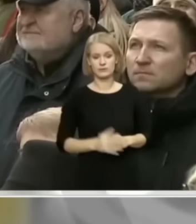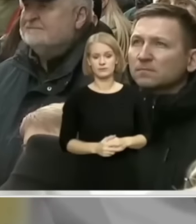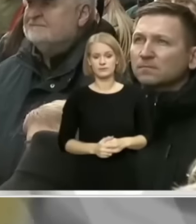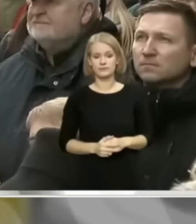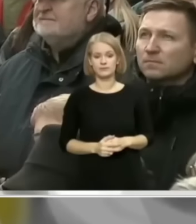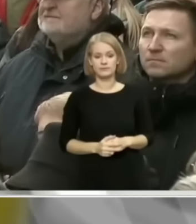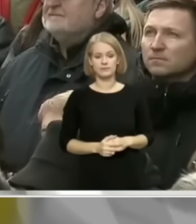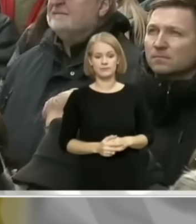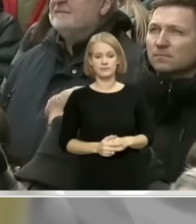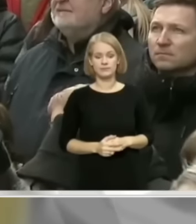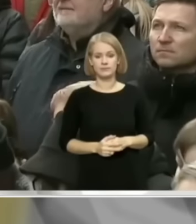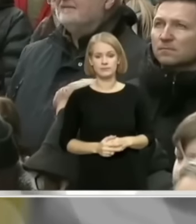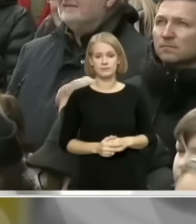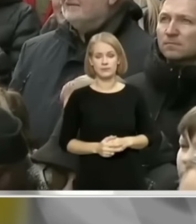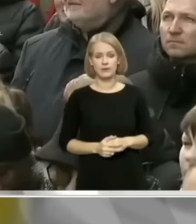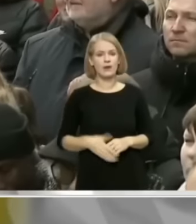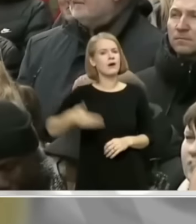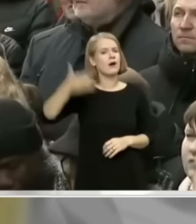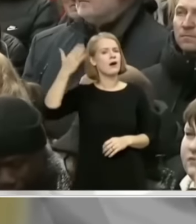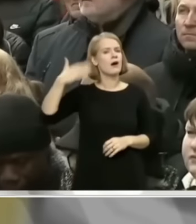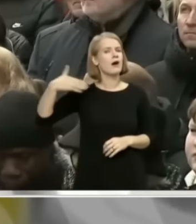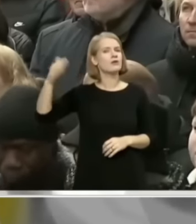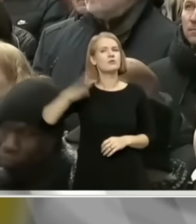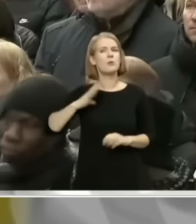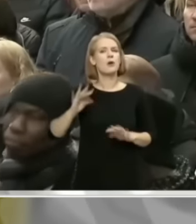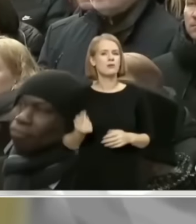Prisiminkim, kaip tada buvo.